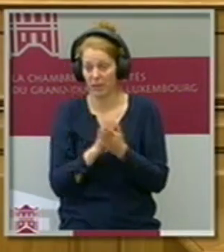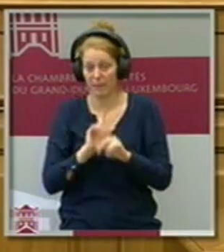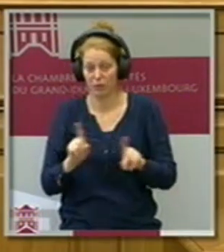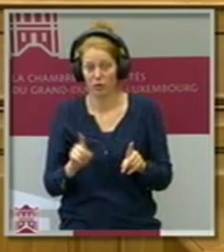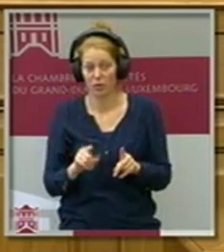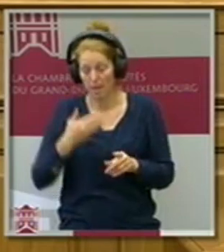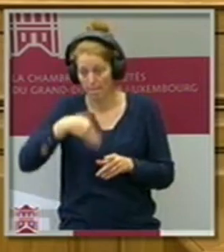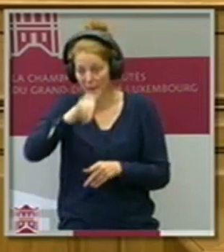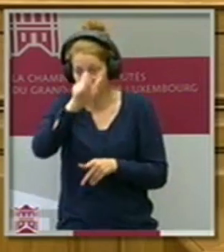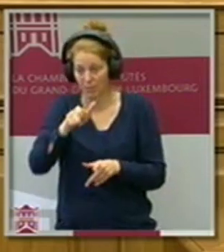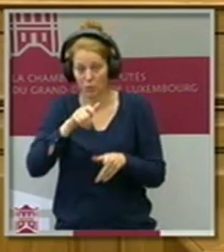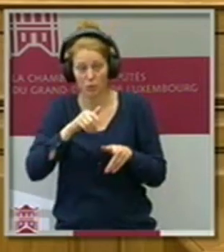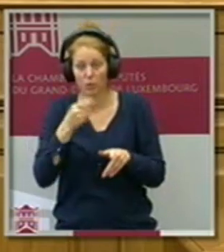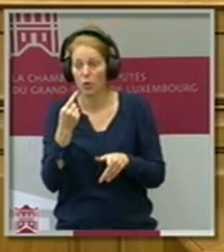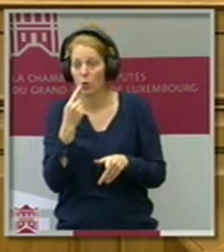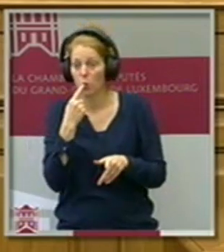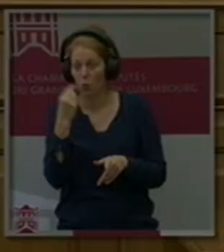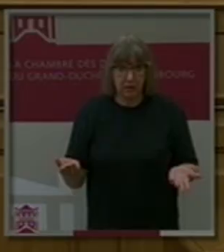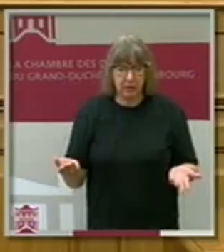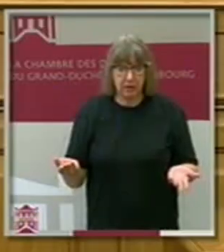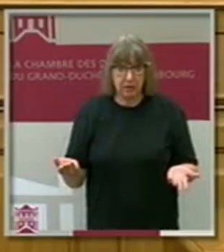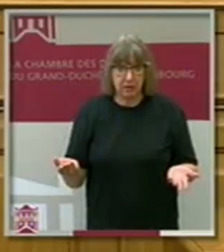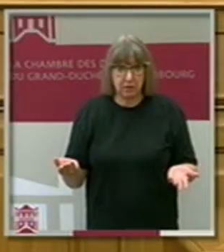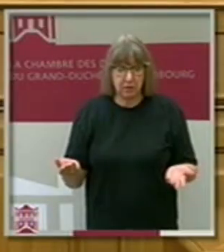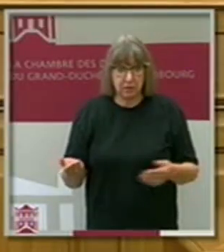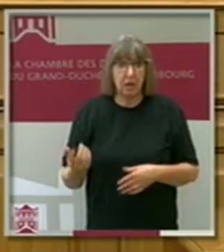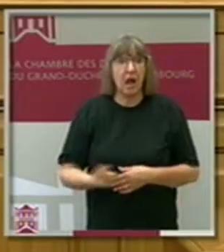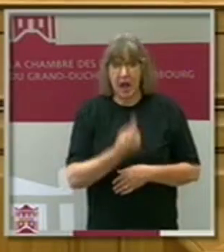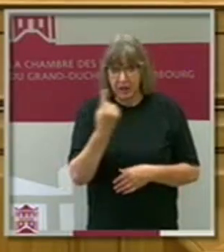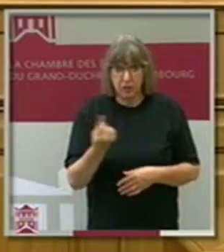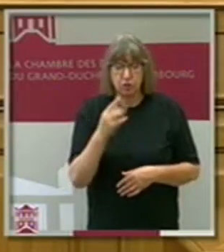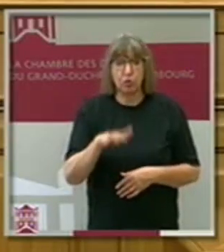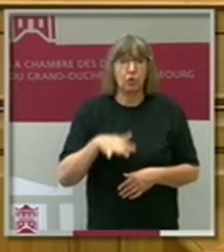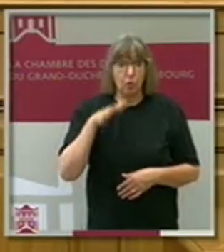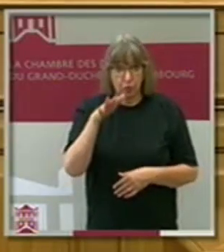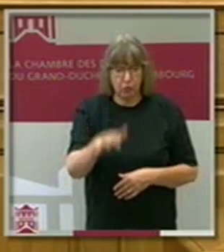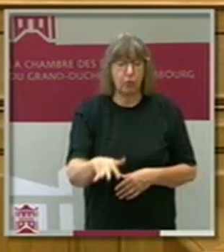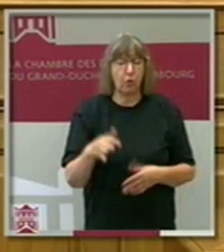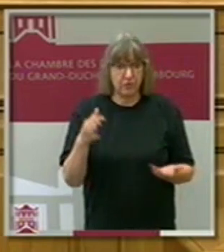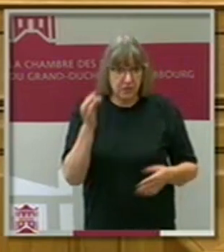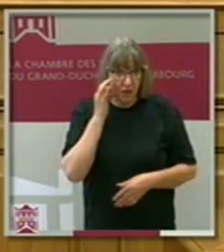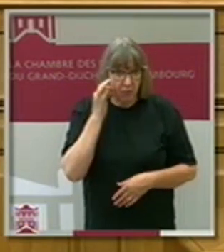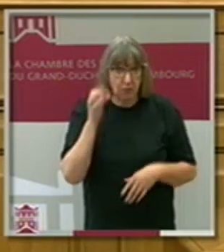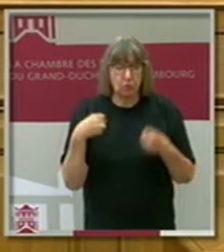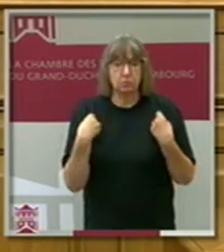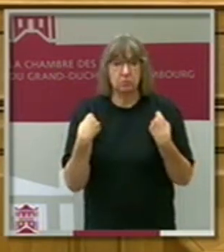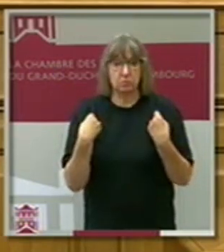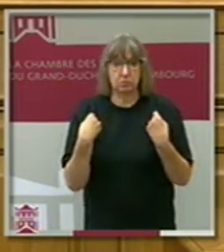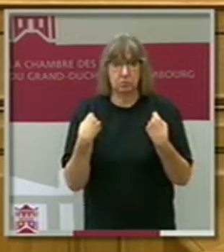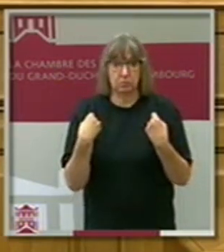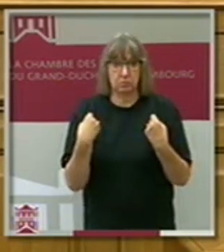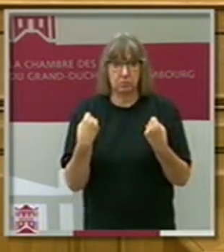Die meisten Leute stehen für einen roten Lüde oder am Stau. Doch, ein Bus, die für Freising an Stadt führt.